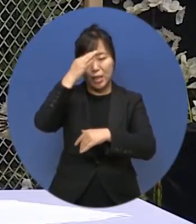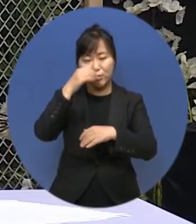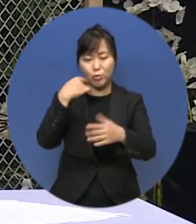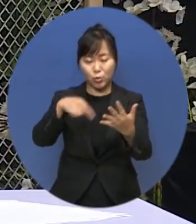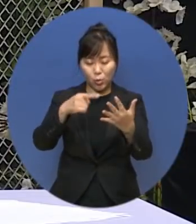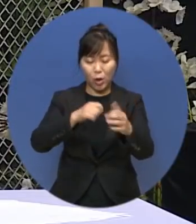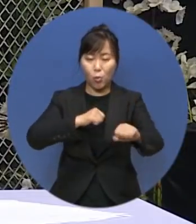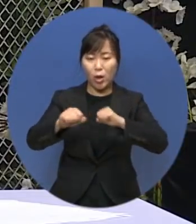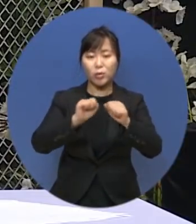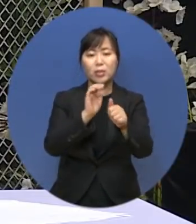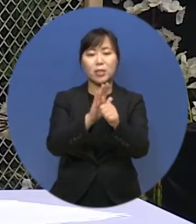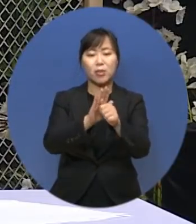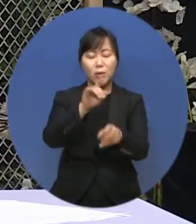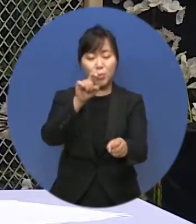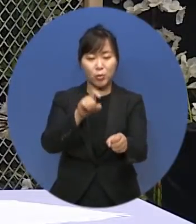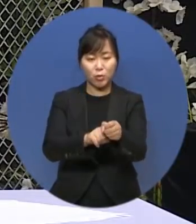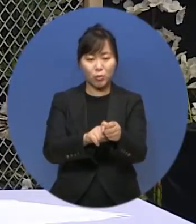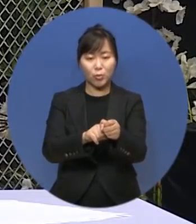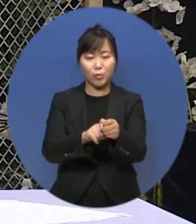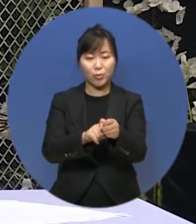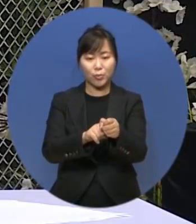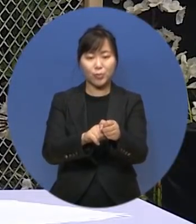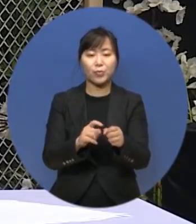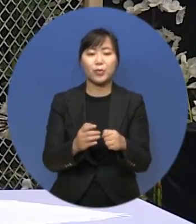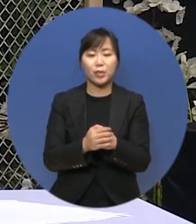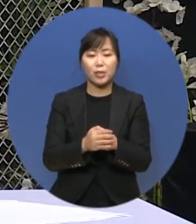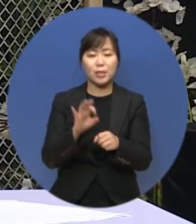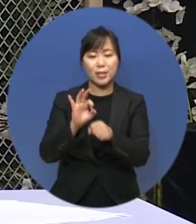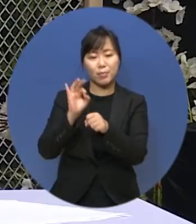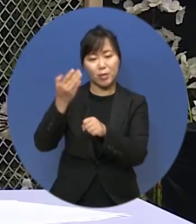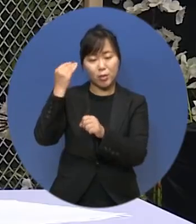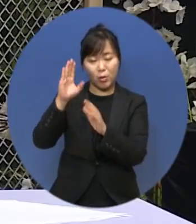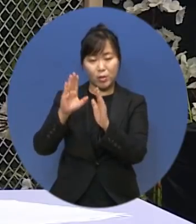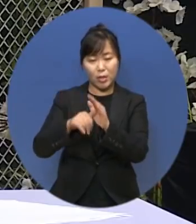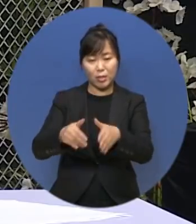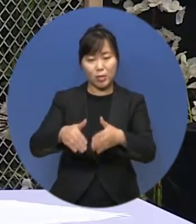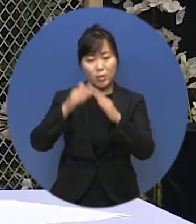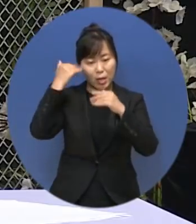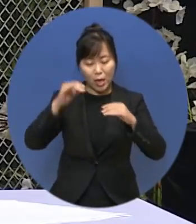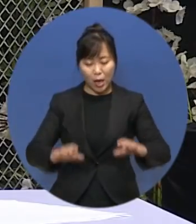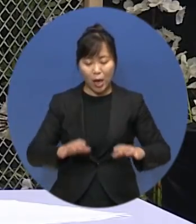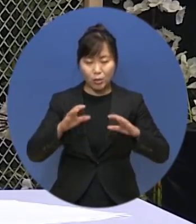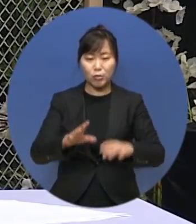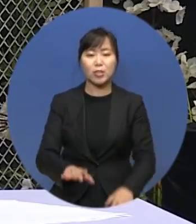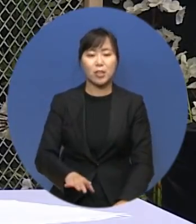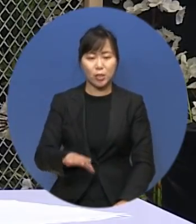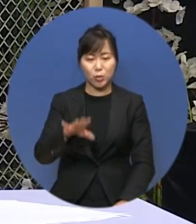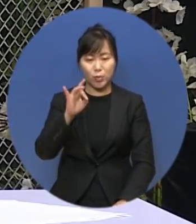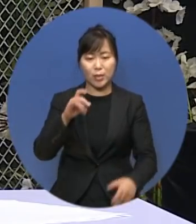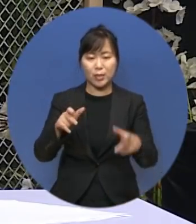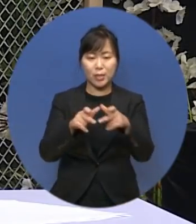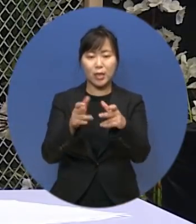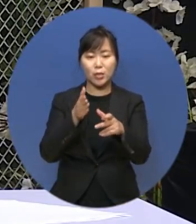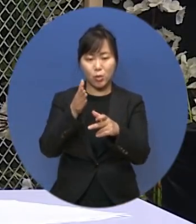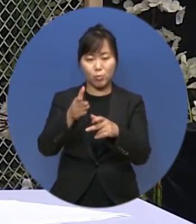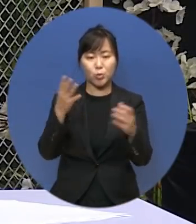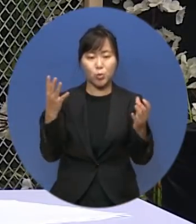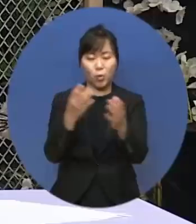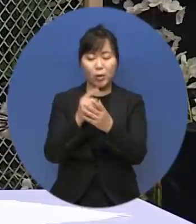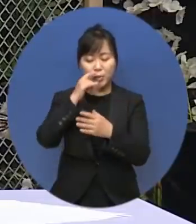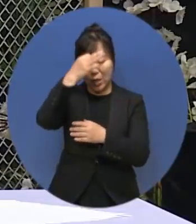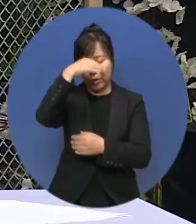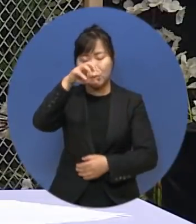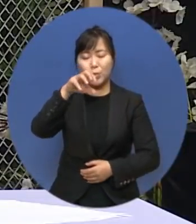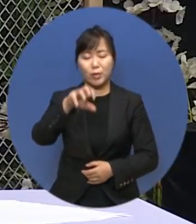교육과 활동을 지원할 목적으로 10년 전에 세워진 국내 최초의 장애인 전문